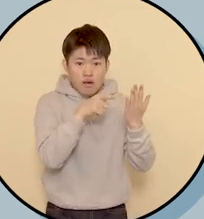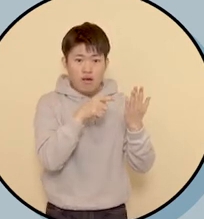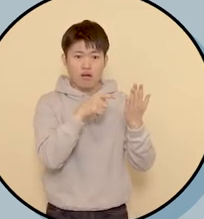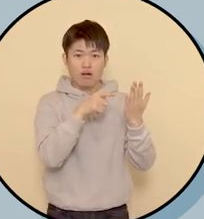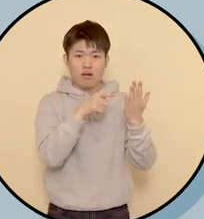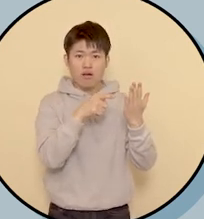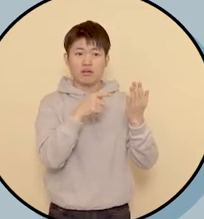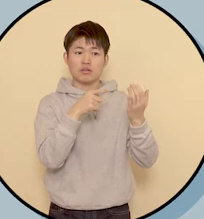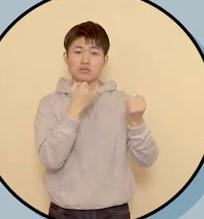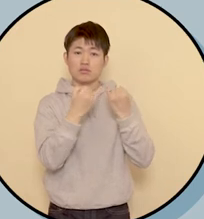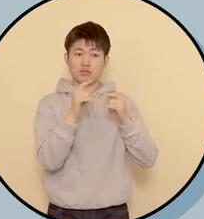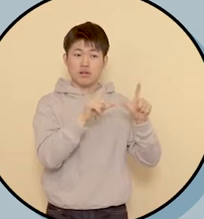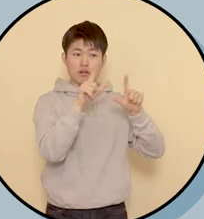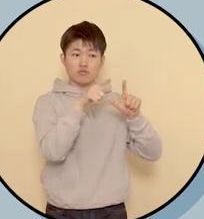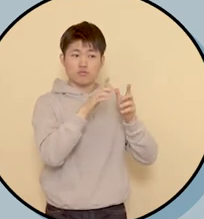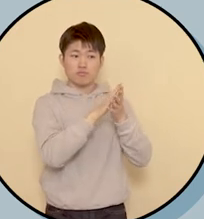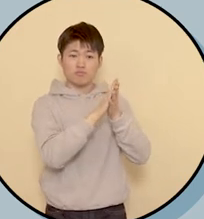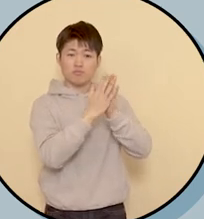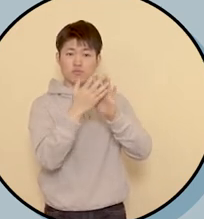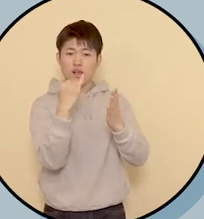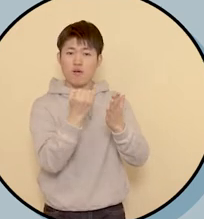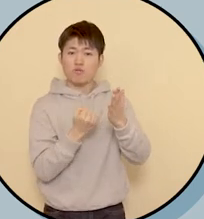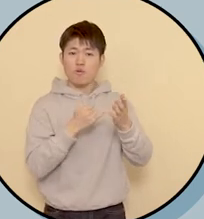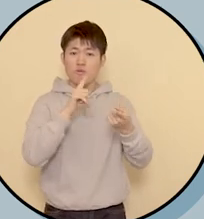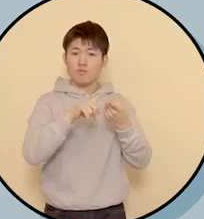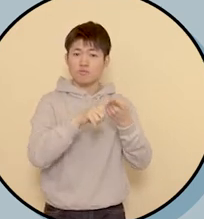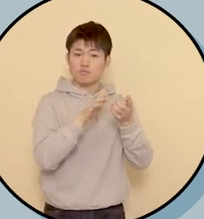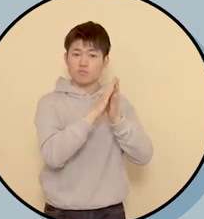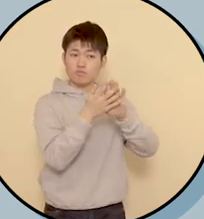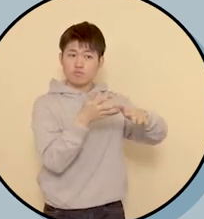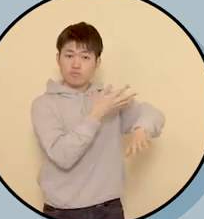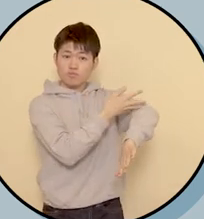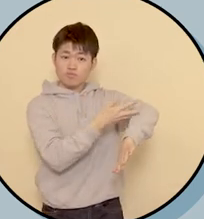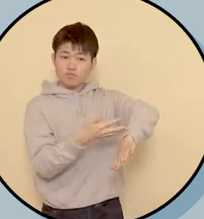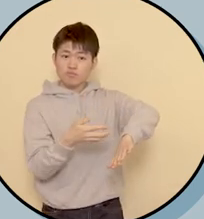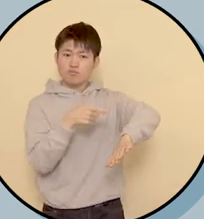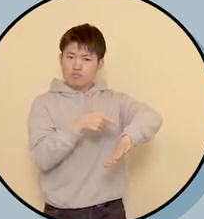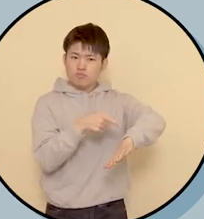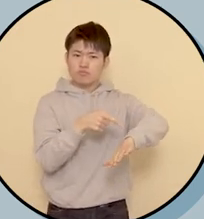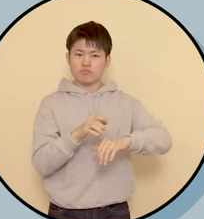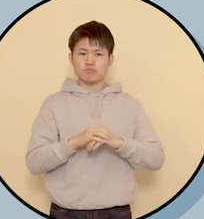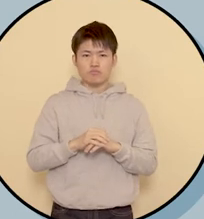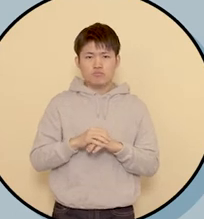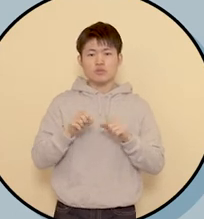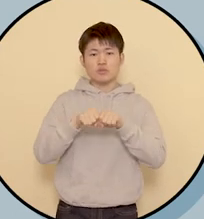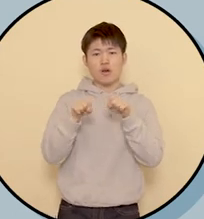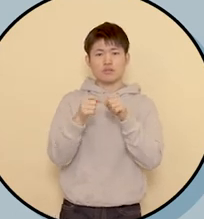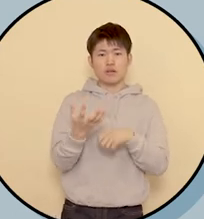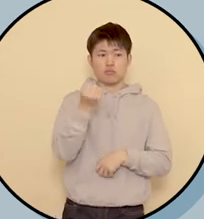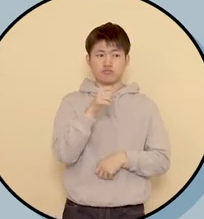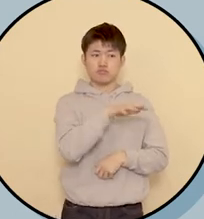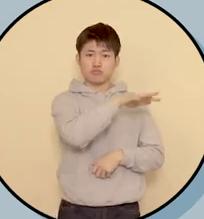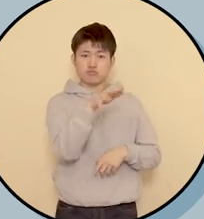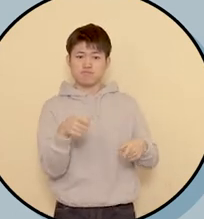たいな、プロセスなのかなと思うんですけど、いわゆる普通の台本作ってとかのプロセスじゃない、なんか障害のある